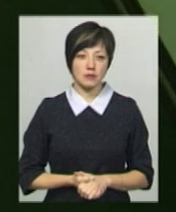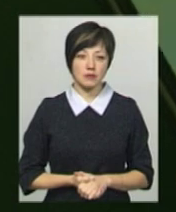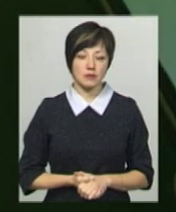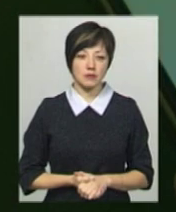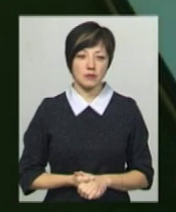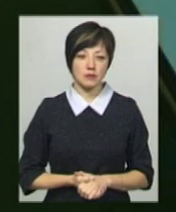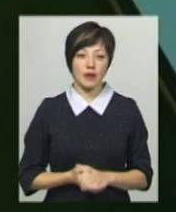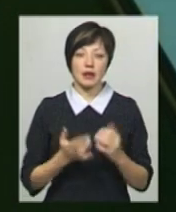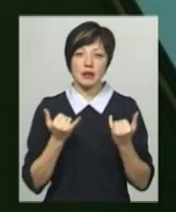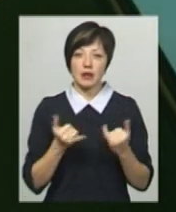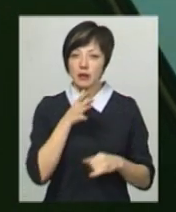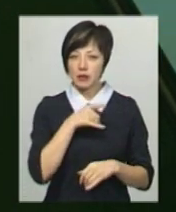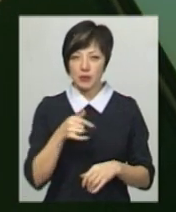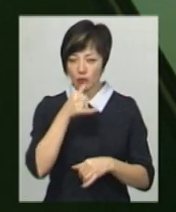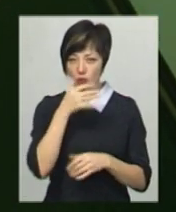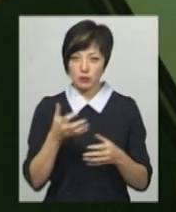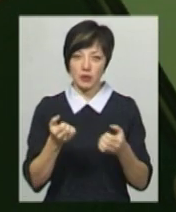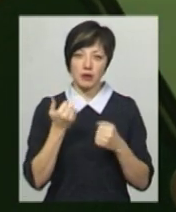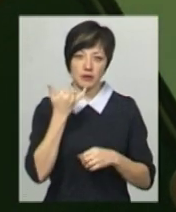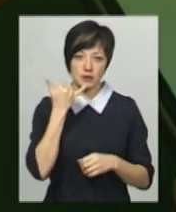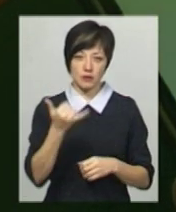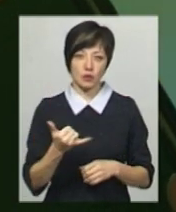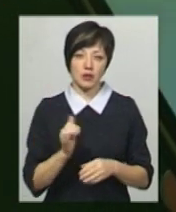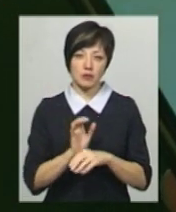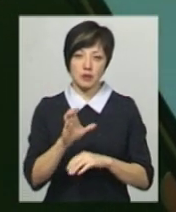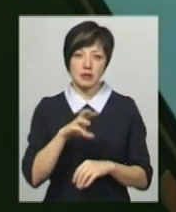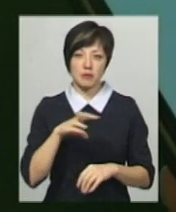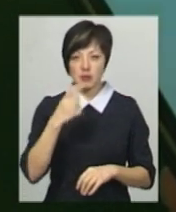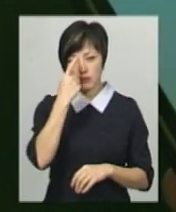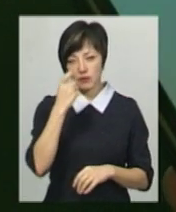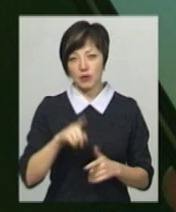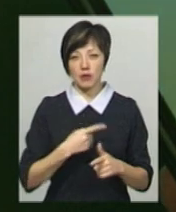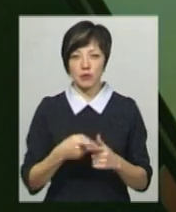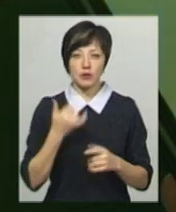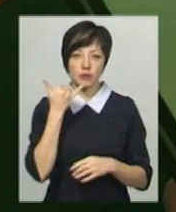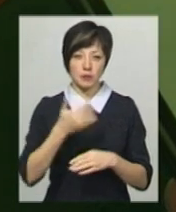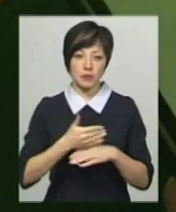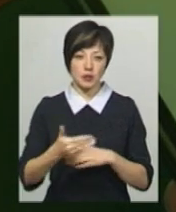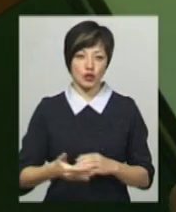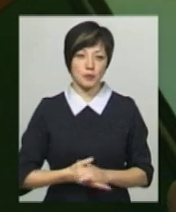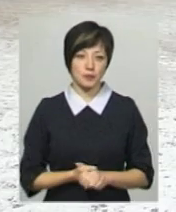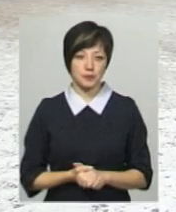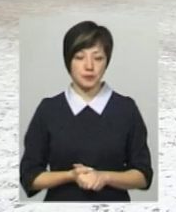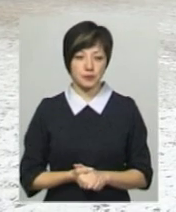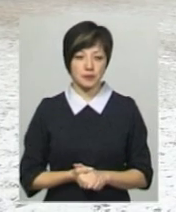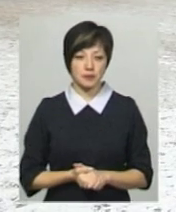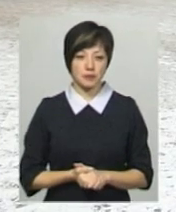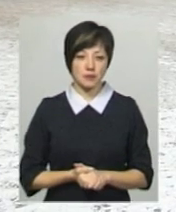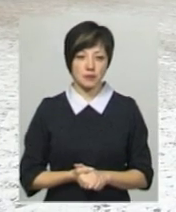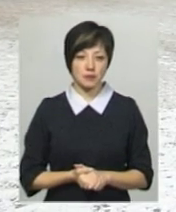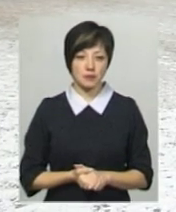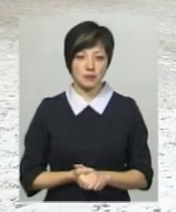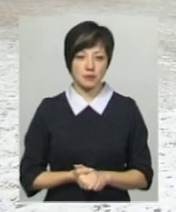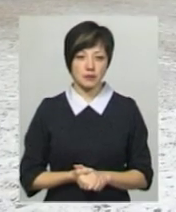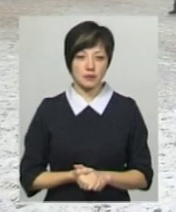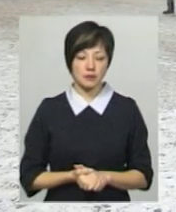На даний момент абонент не може прийняти ваш дзвінок. Надішліть смс-повідомлення або зателефонуйте, будь ласка, пізніше. Леся Борвець,